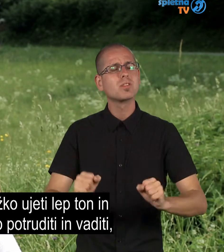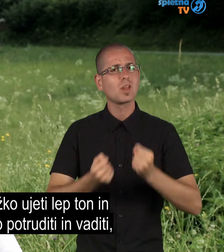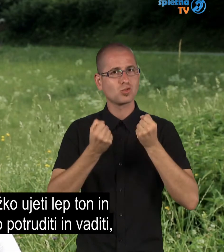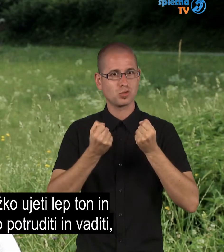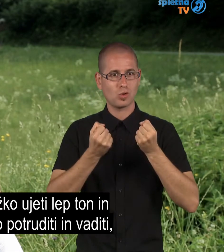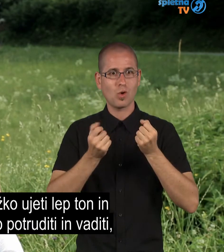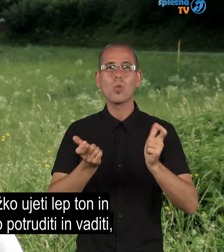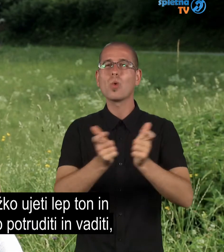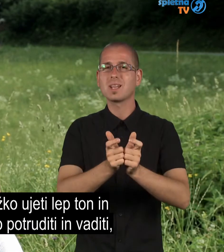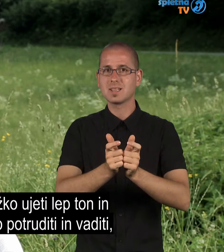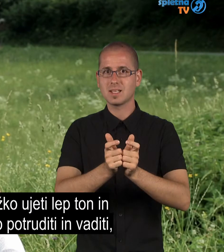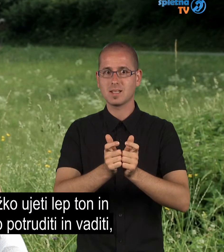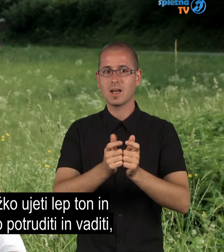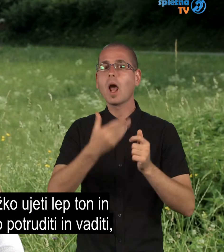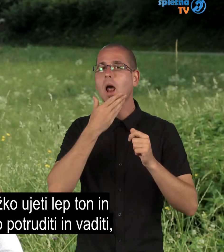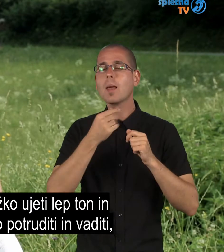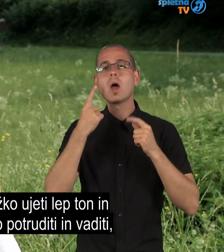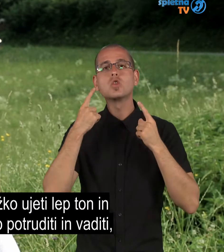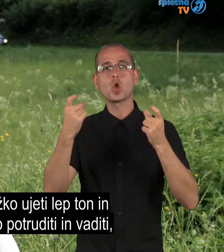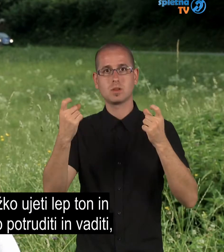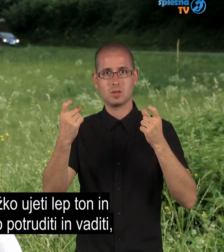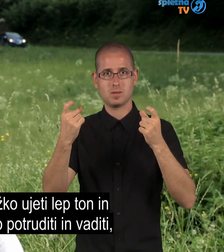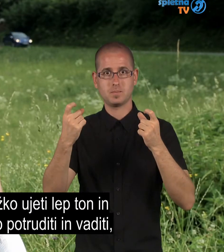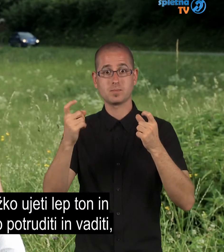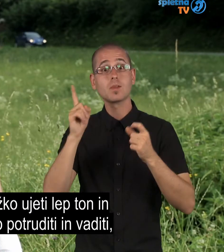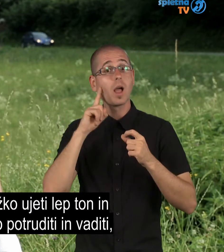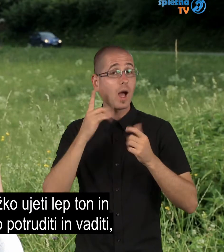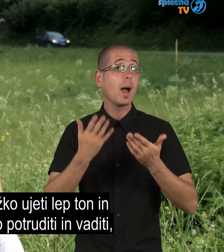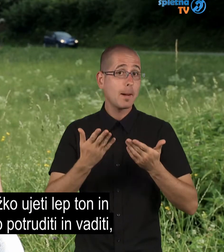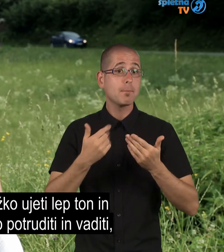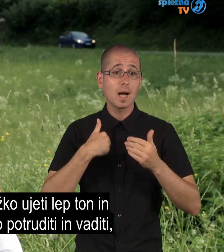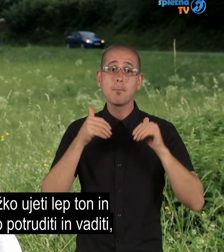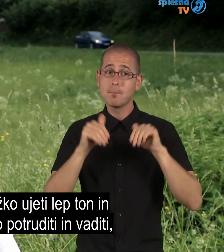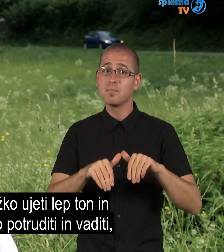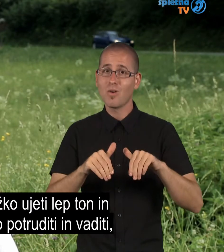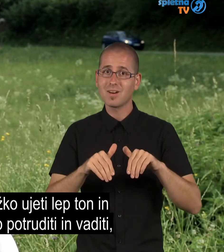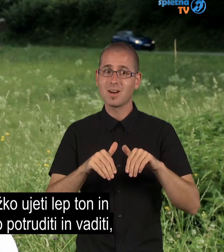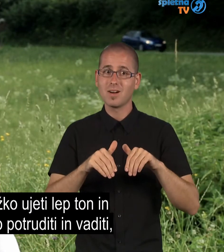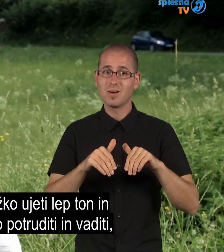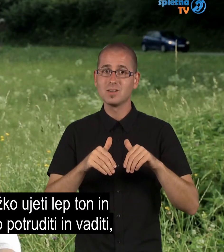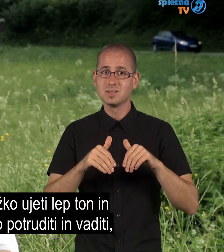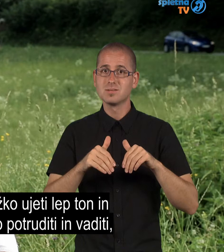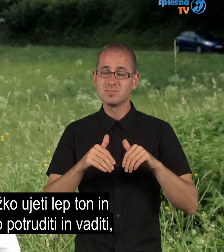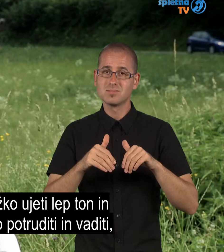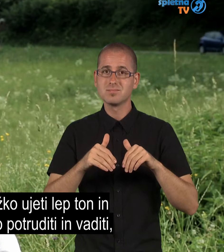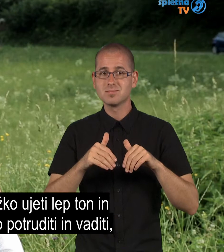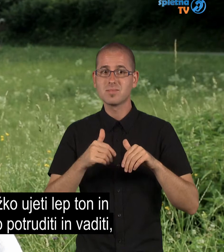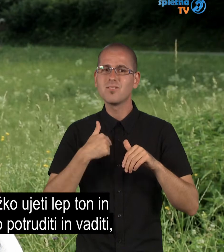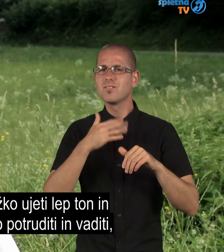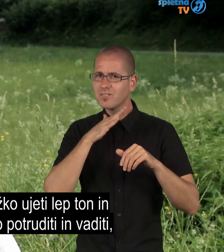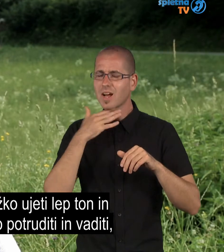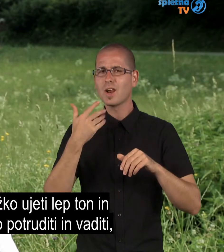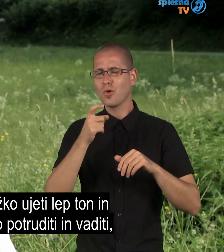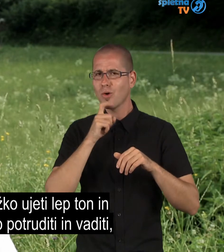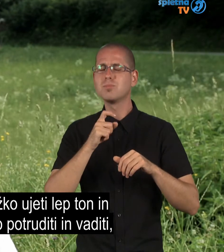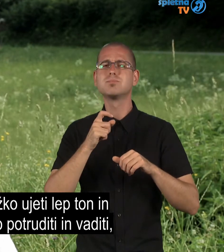zelo težko ujeti lep ton, a se moramo oziroma sem